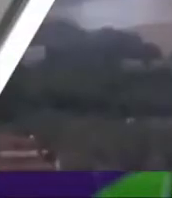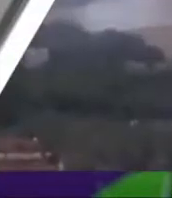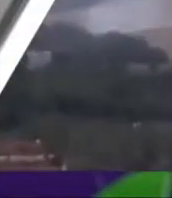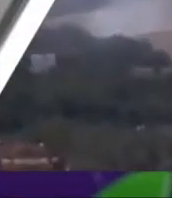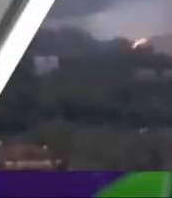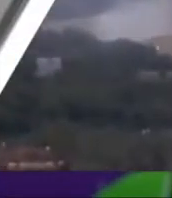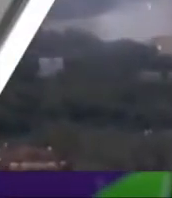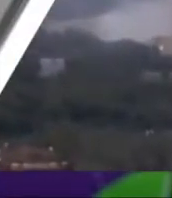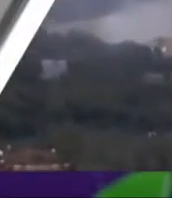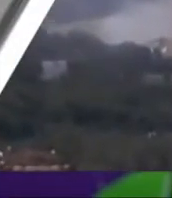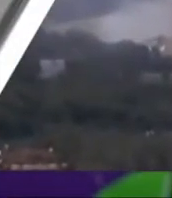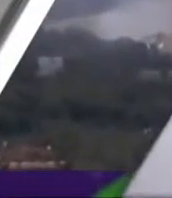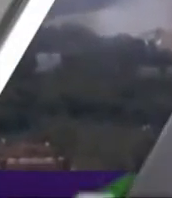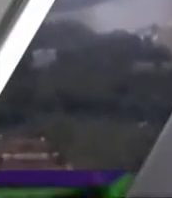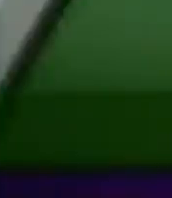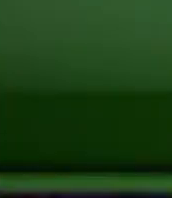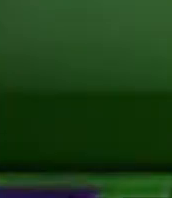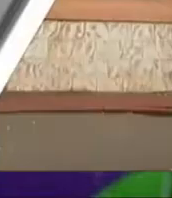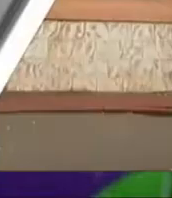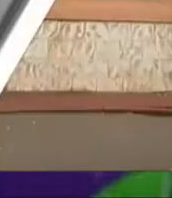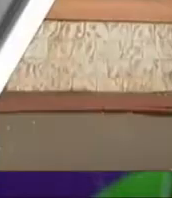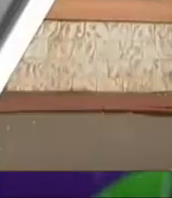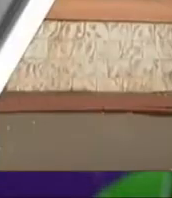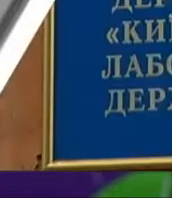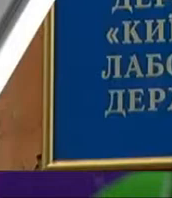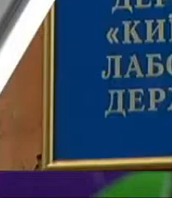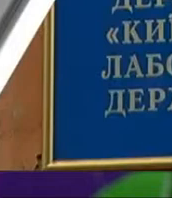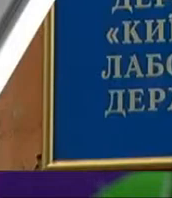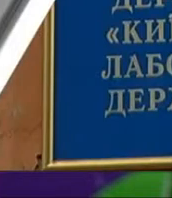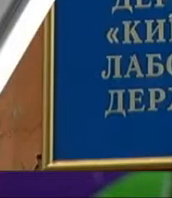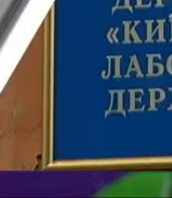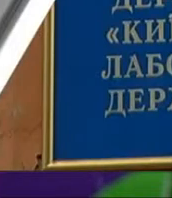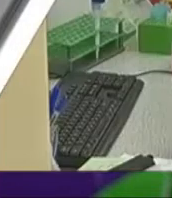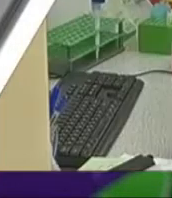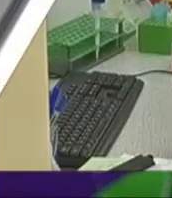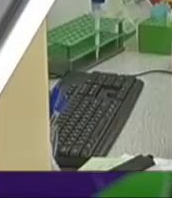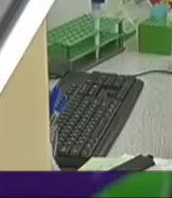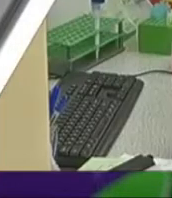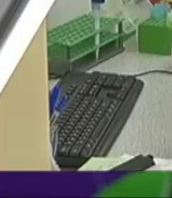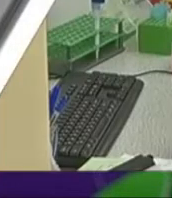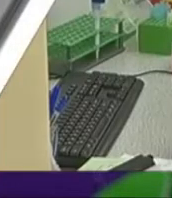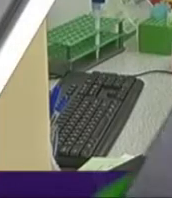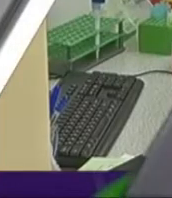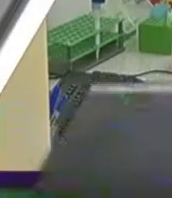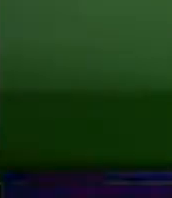Ворог на Донбасі знов роздмухує війну. У столиці зафіксували нові факти захворювання на